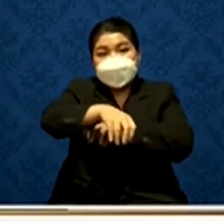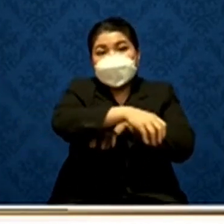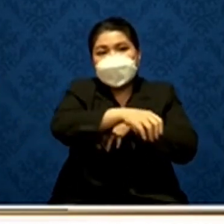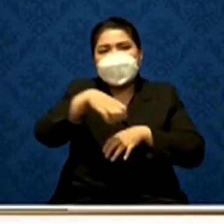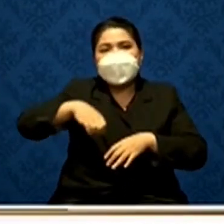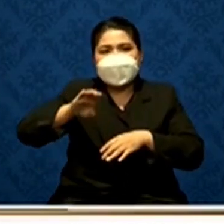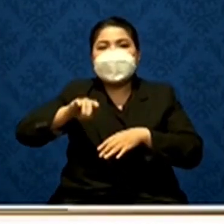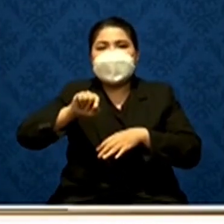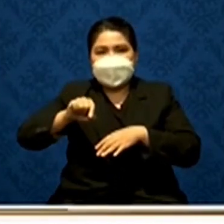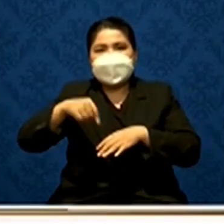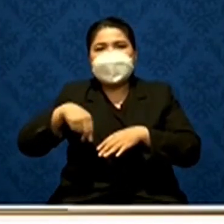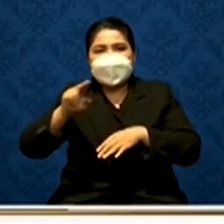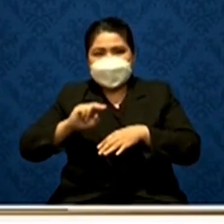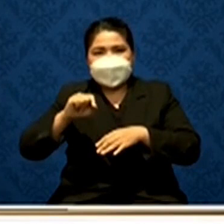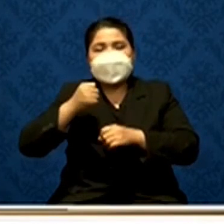น L pressing go